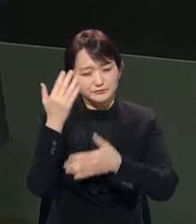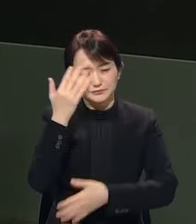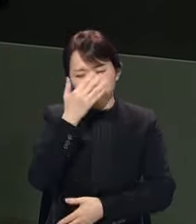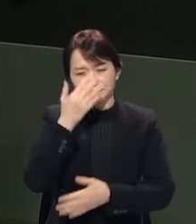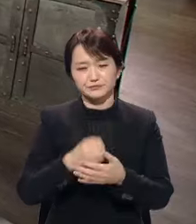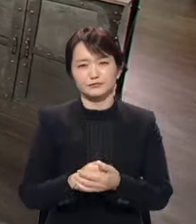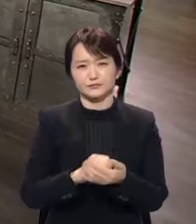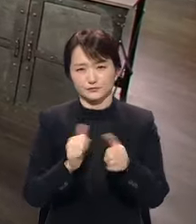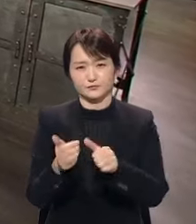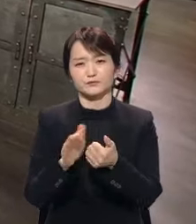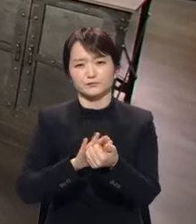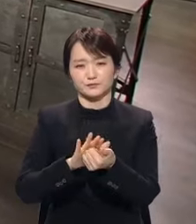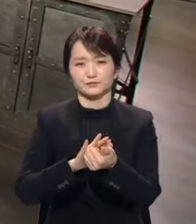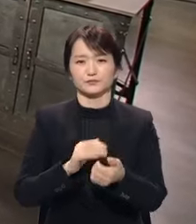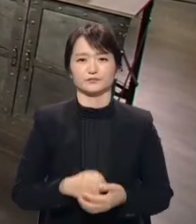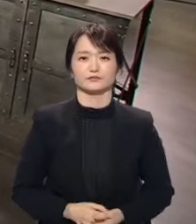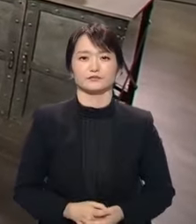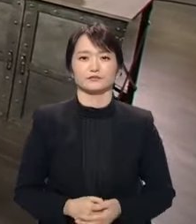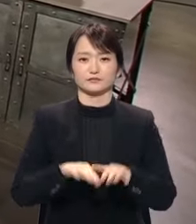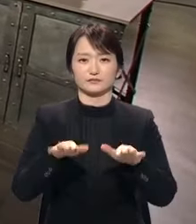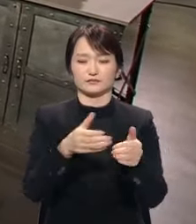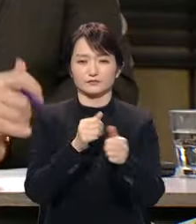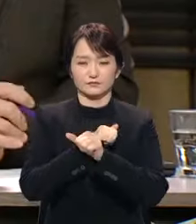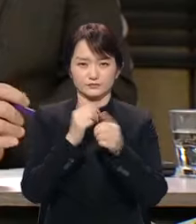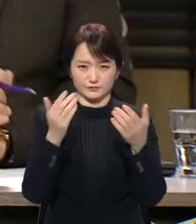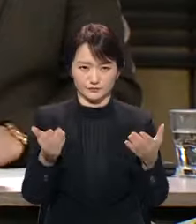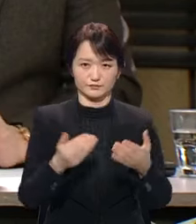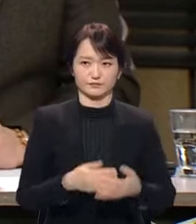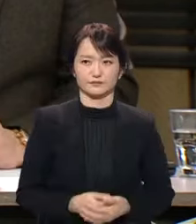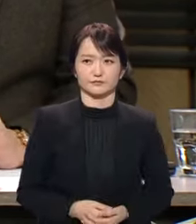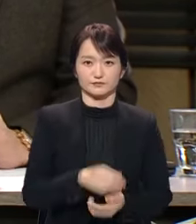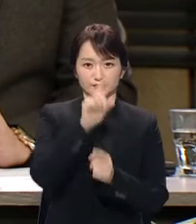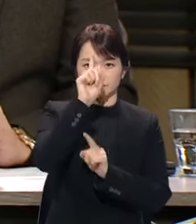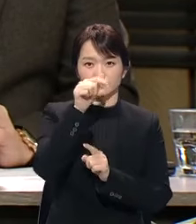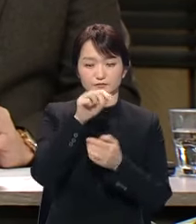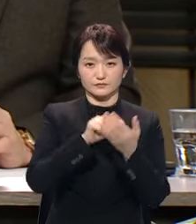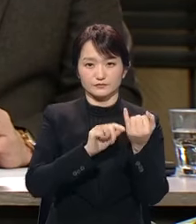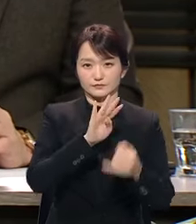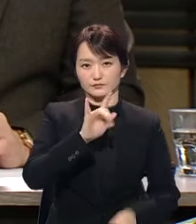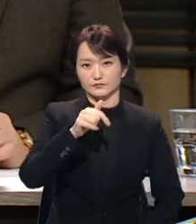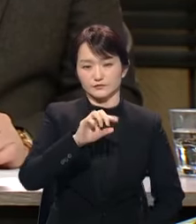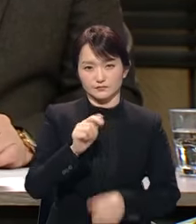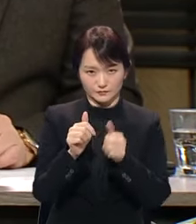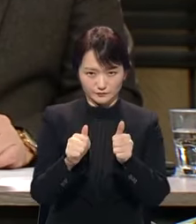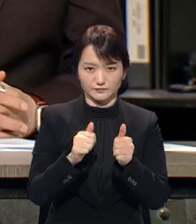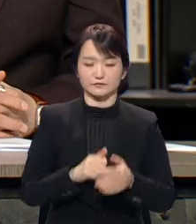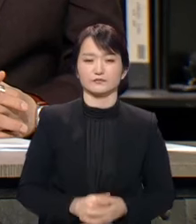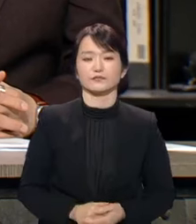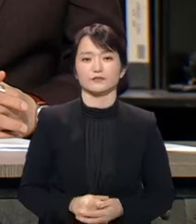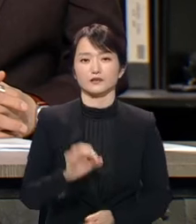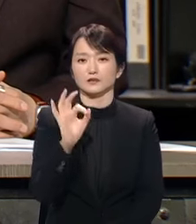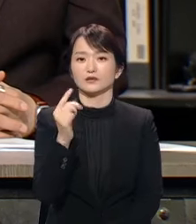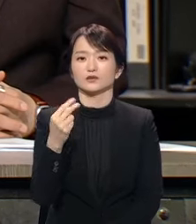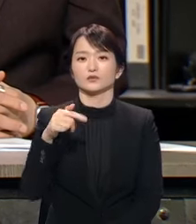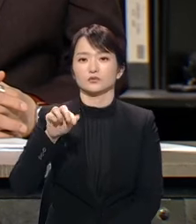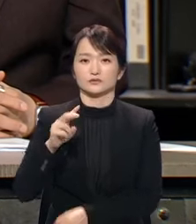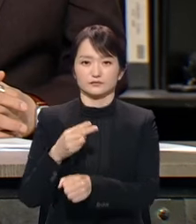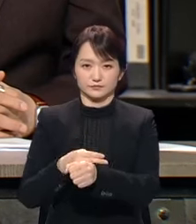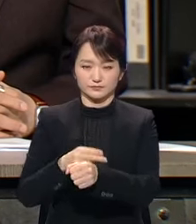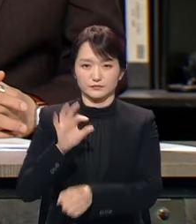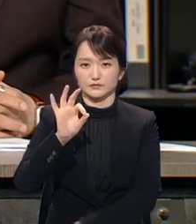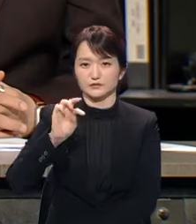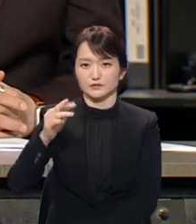자, 오늘 출연자 소개해 올리죠. 예. 자, 이자연 기자, 백성문 변호사, 오윤성 순천향대